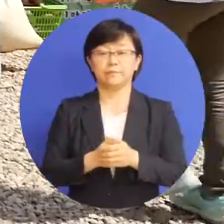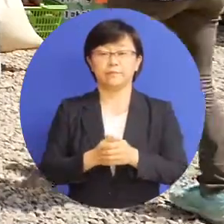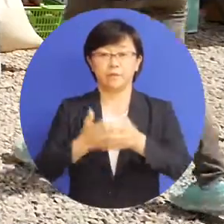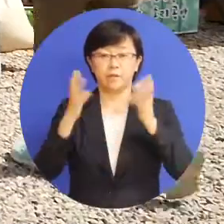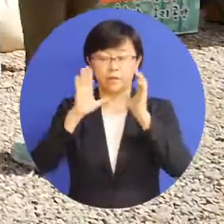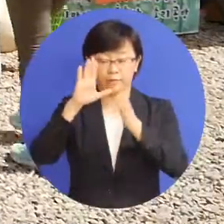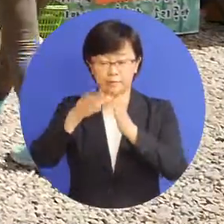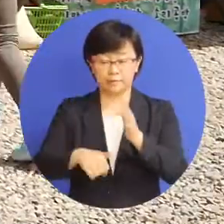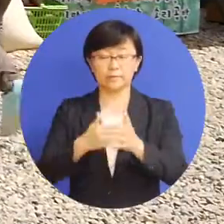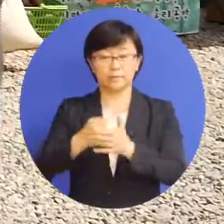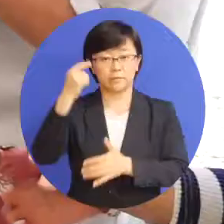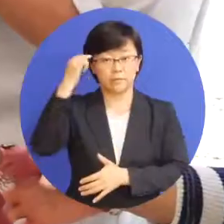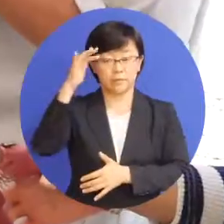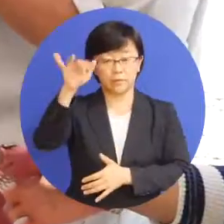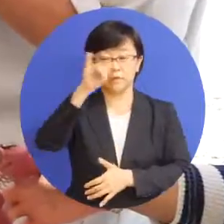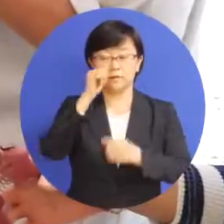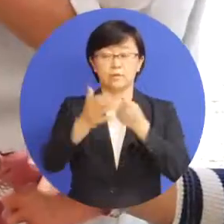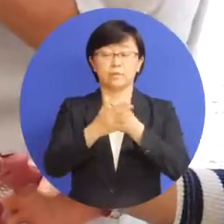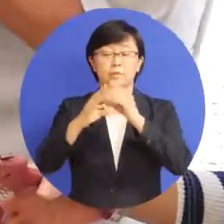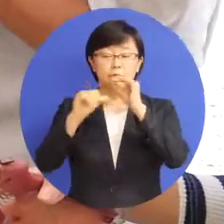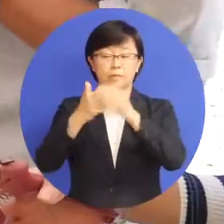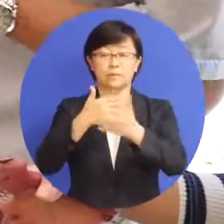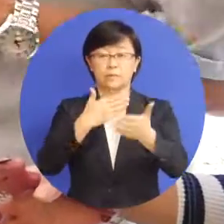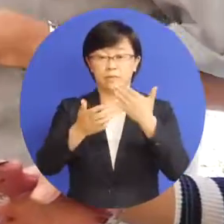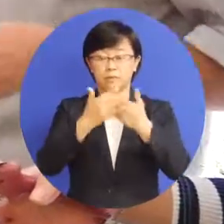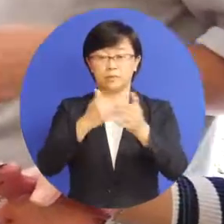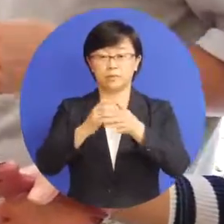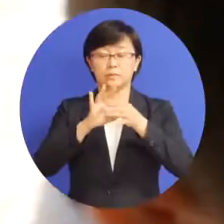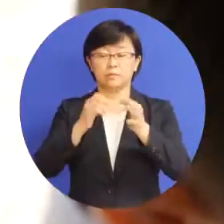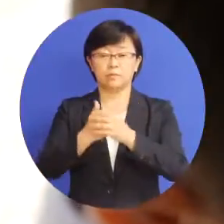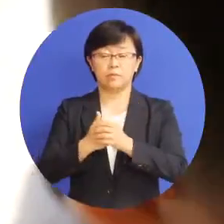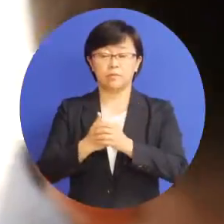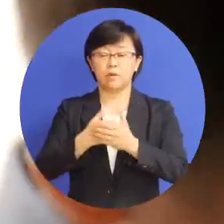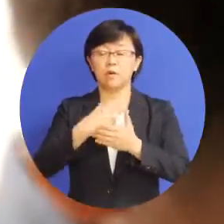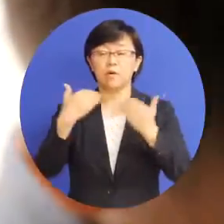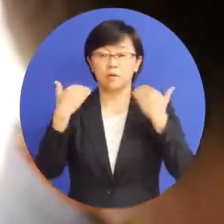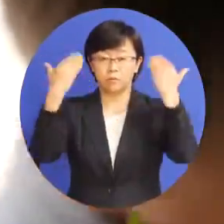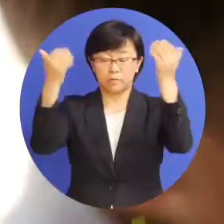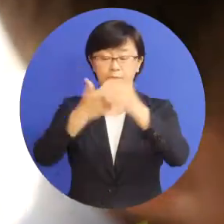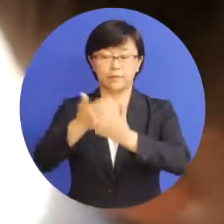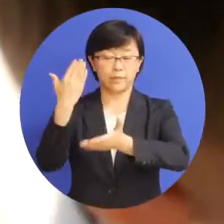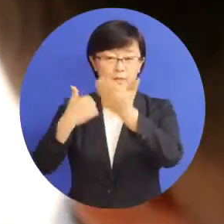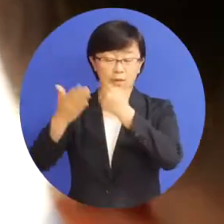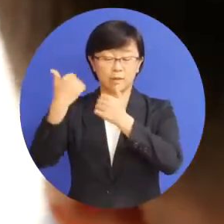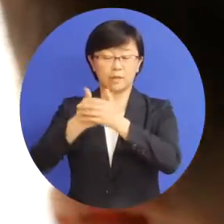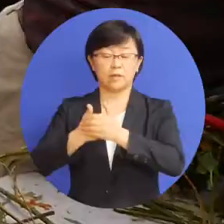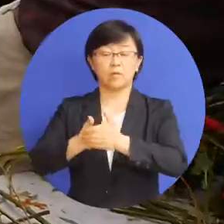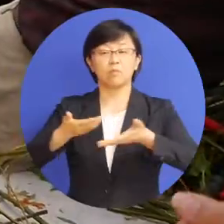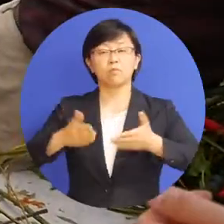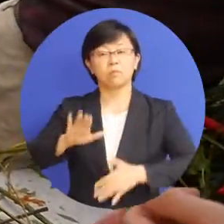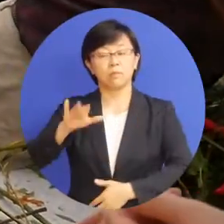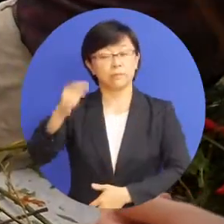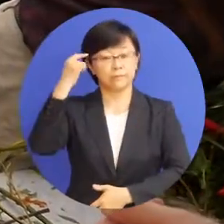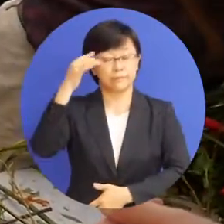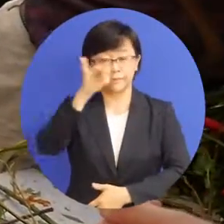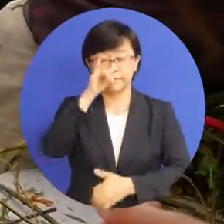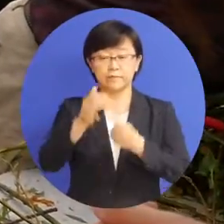어린 시절 옛 추억이 돼버린 버들피리 체험을 통해 어른들에게는 지난날 농촌 고향의 향수를 느끼게